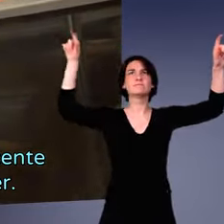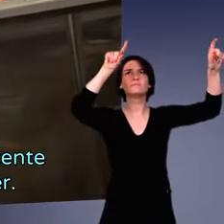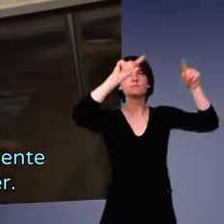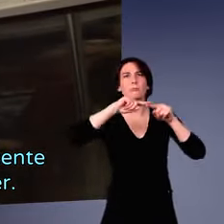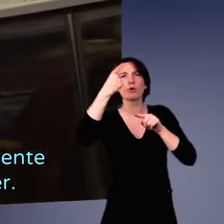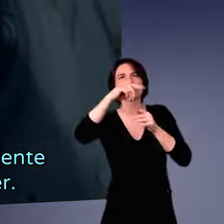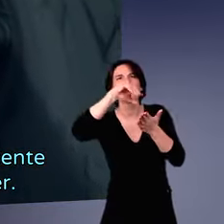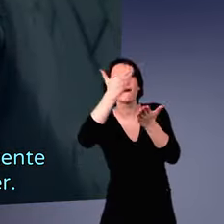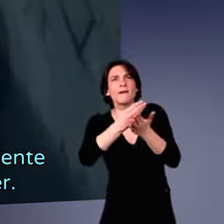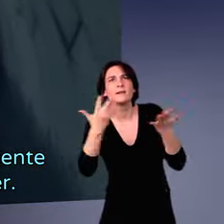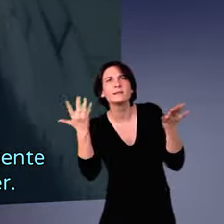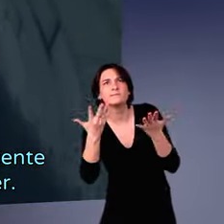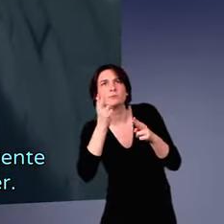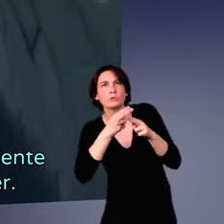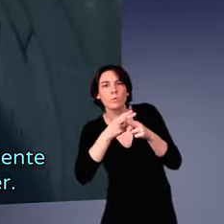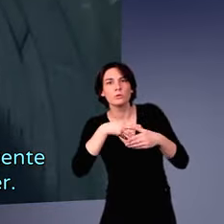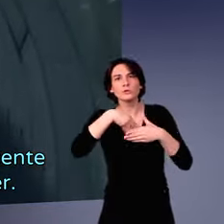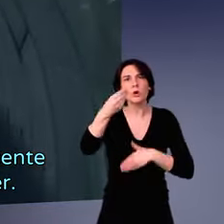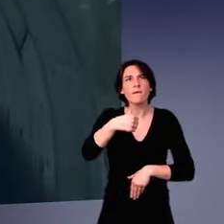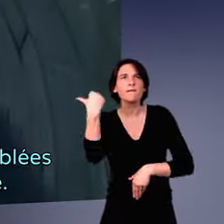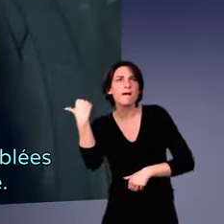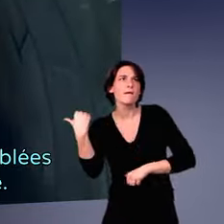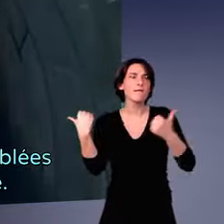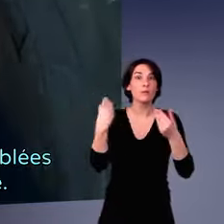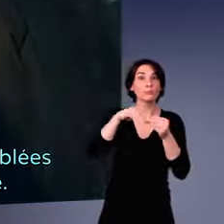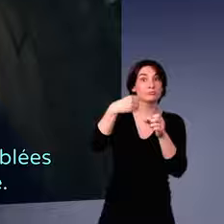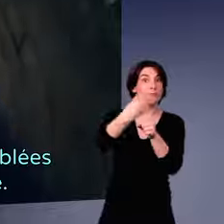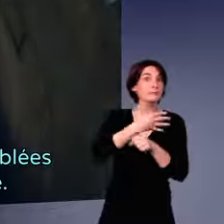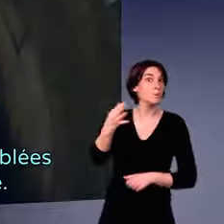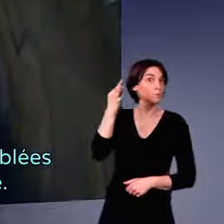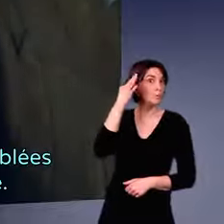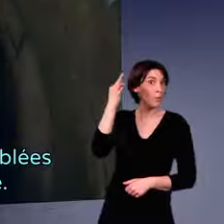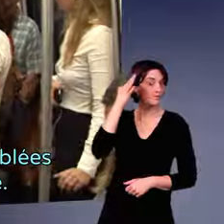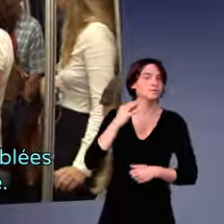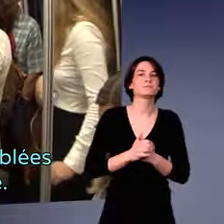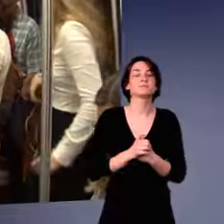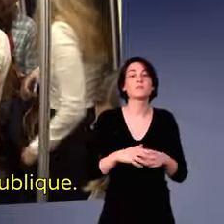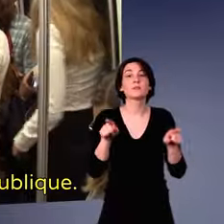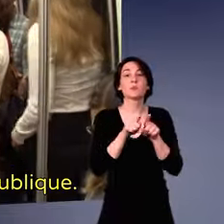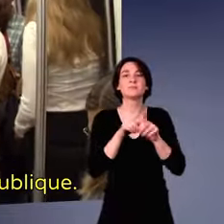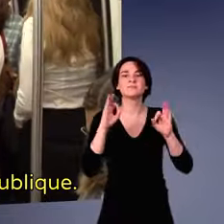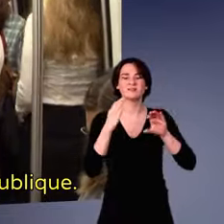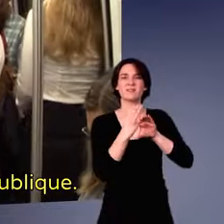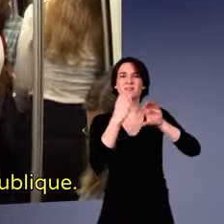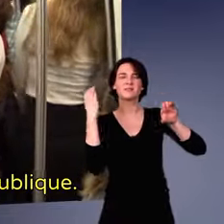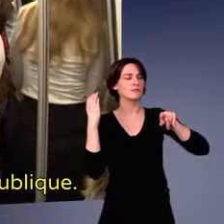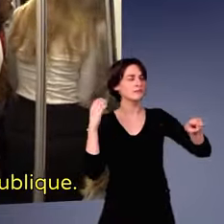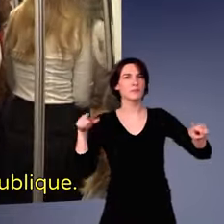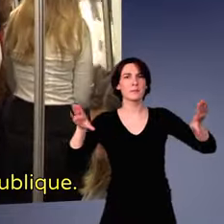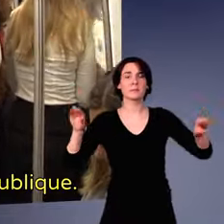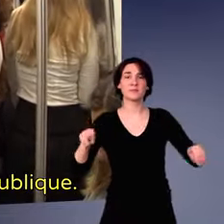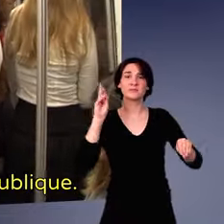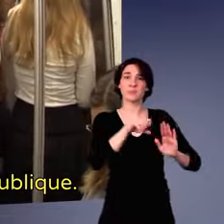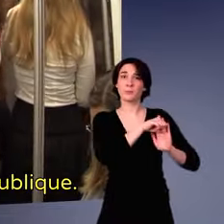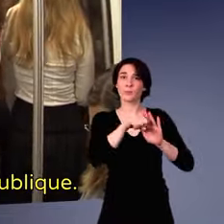ainsi que le sens de la descente pour pouvoir se préparer ces informations étant doublé par un message sonore stationyen